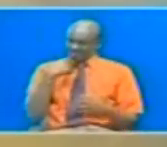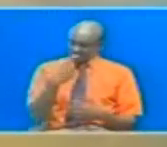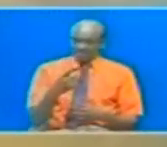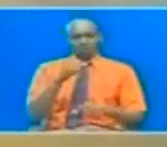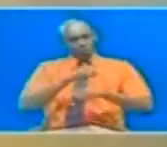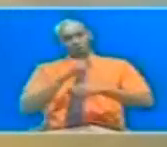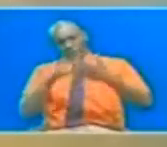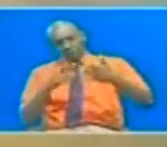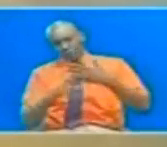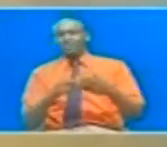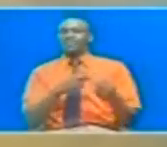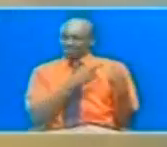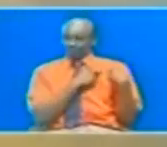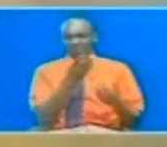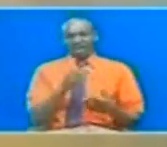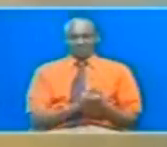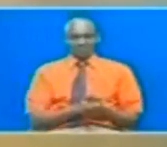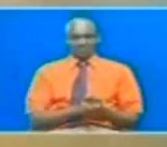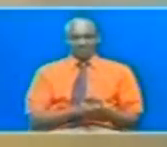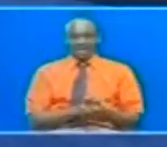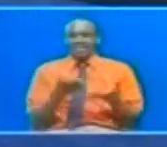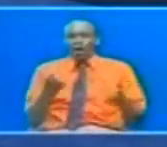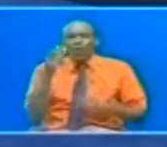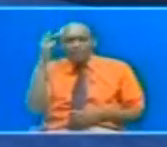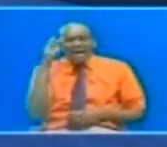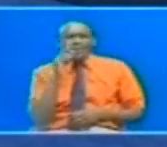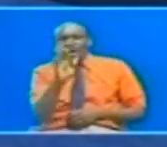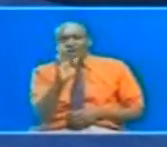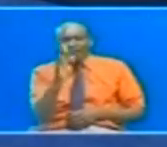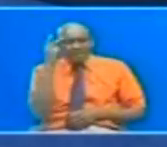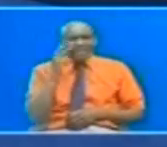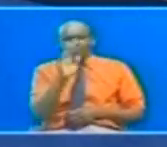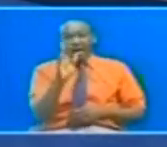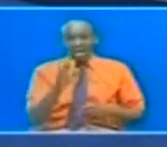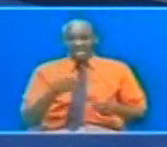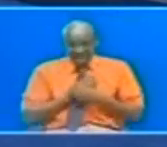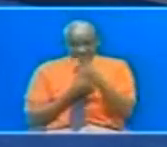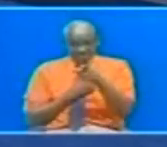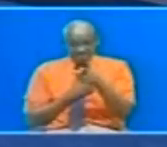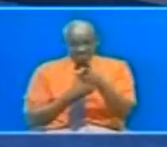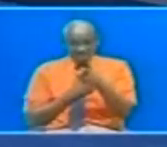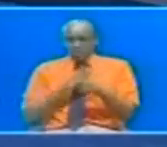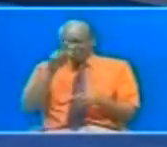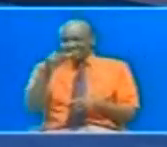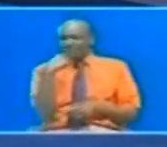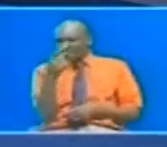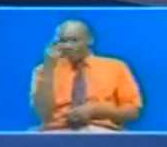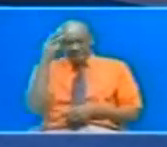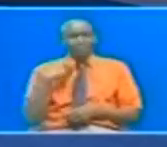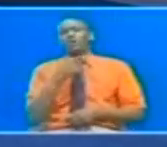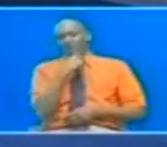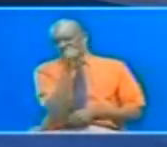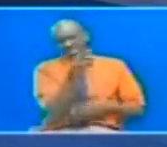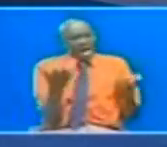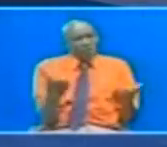Hiyo. Na parents wako wanapenda ukidance hivi? Eh. Ulifanya nini ukawa convince, ukawambia mami,